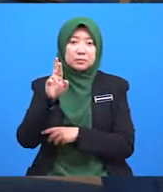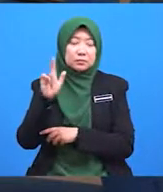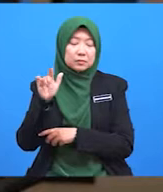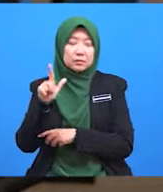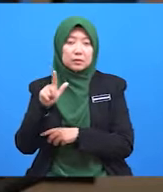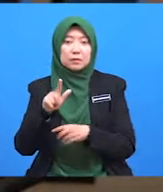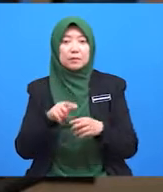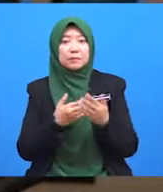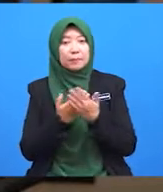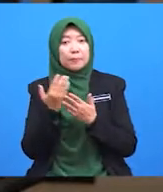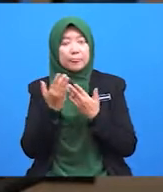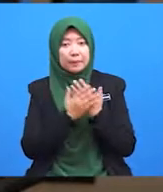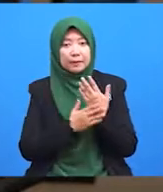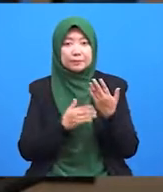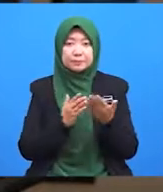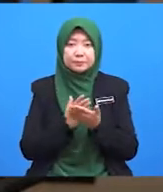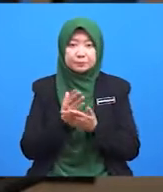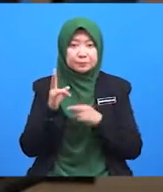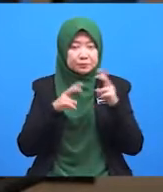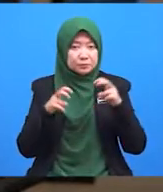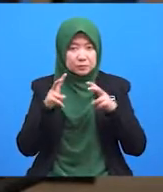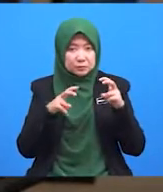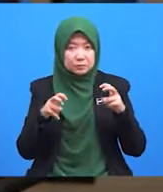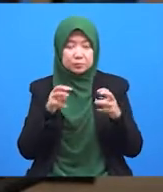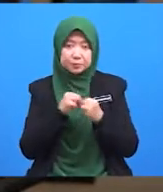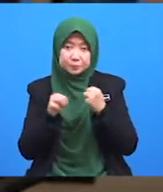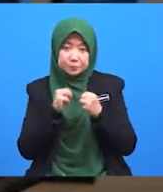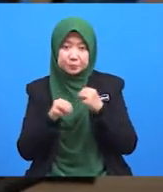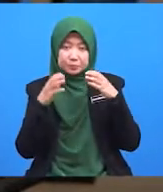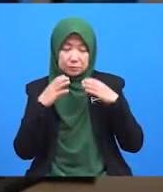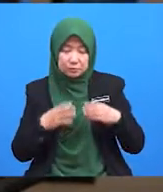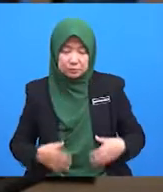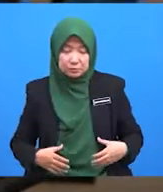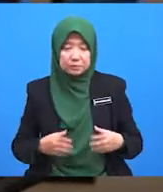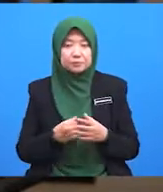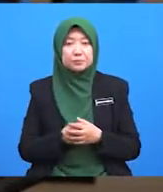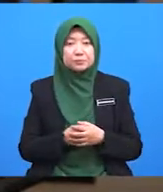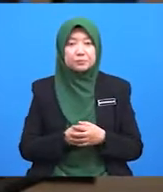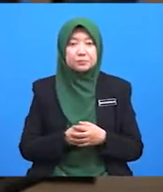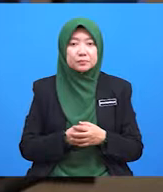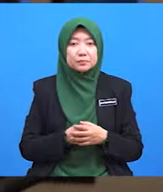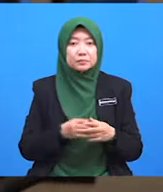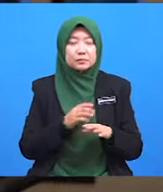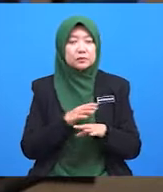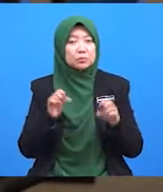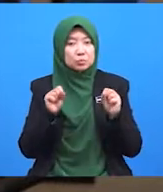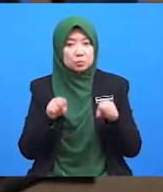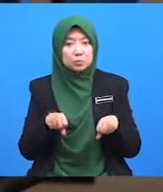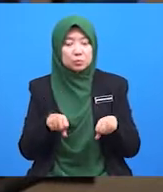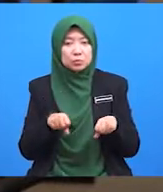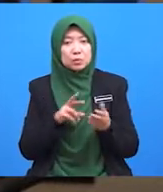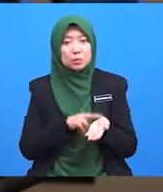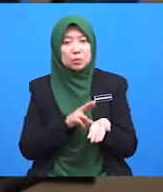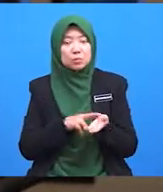rawatan. Langkah seterusnya, periksa kontraindikasi pelanggan iaitu keadaan yang tidak membolehkan